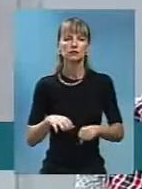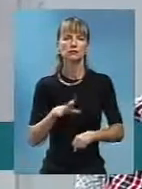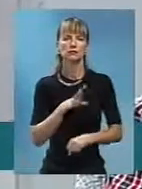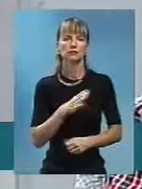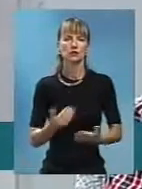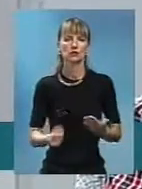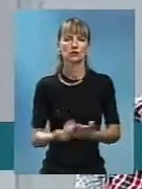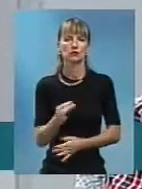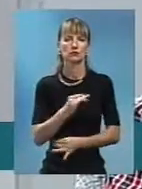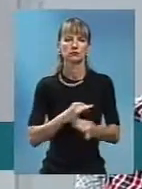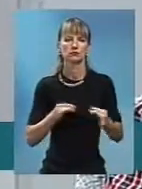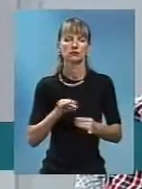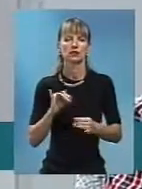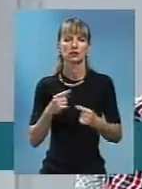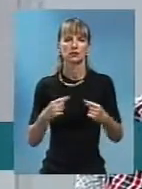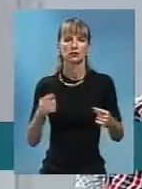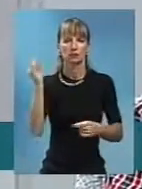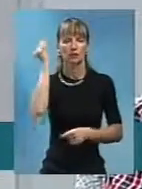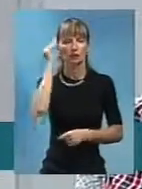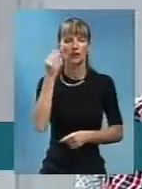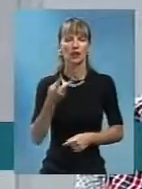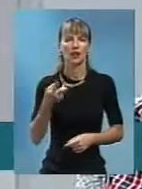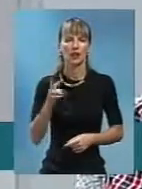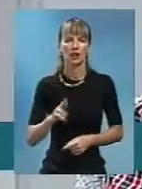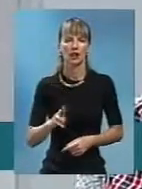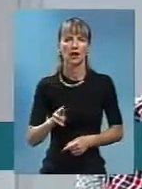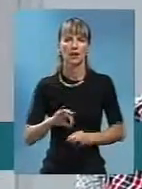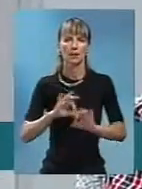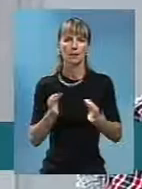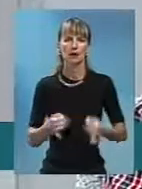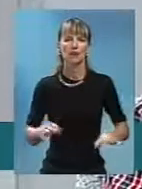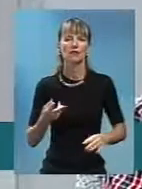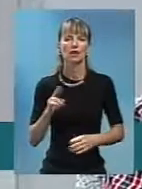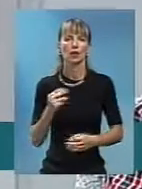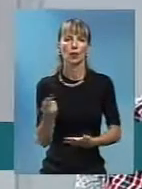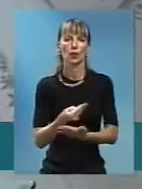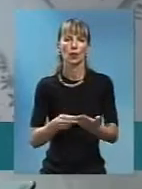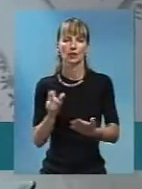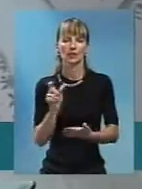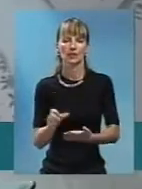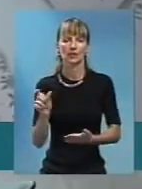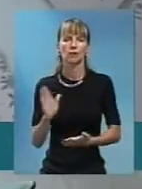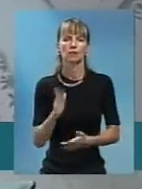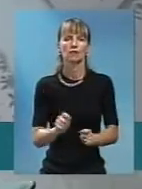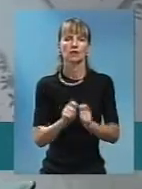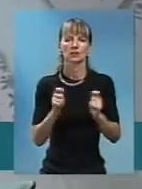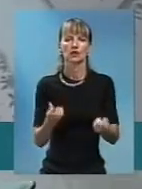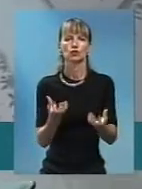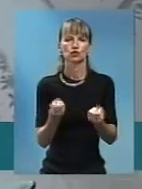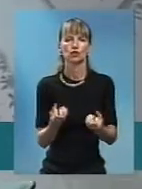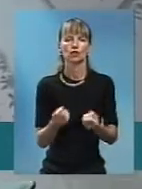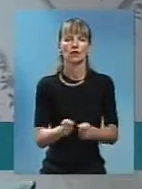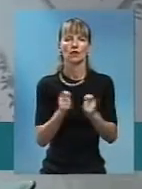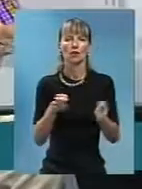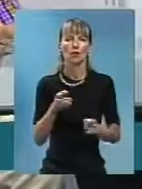знову ж дискусії трактування, але для митців, для художників він буде відкриватися і відкриватися